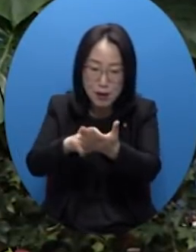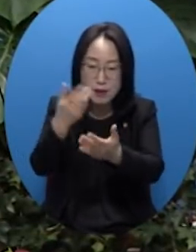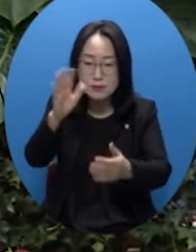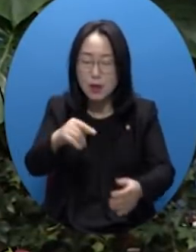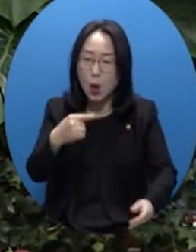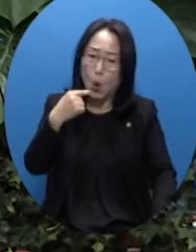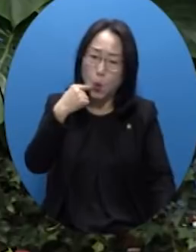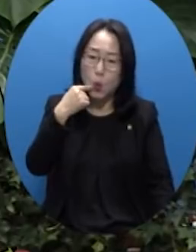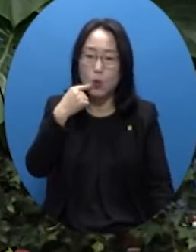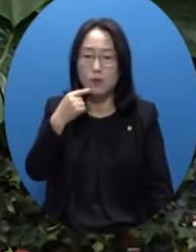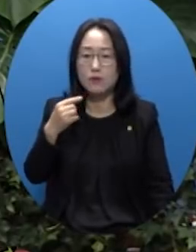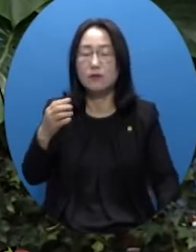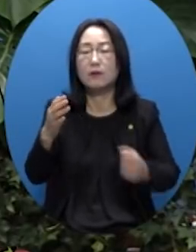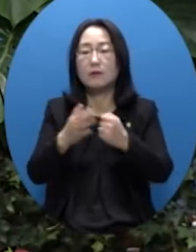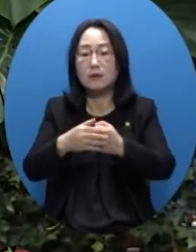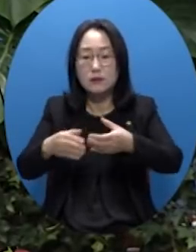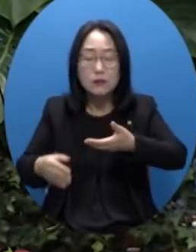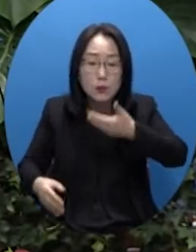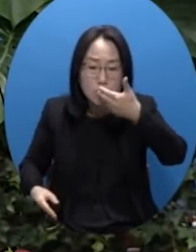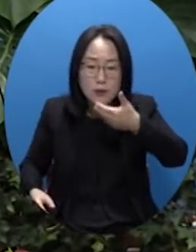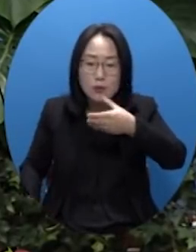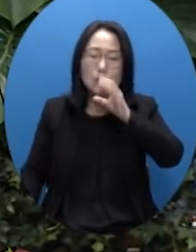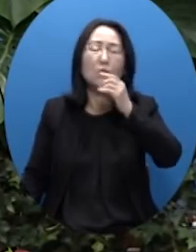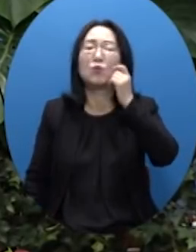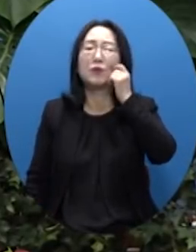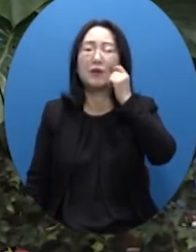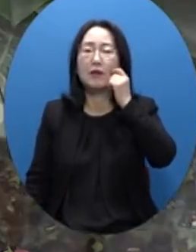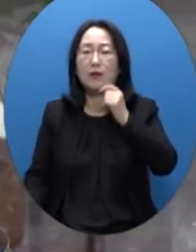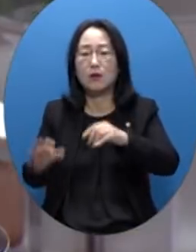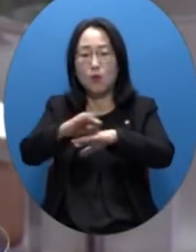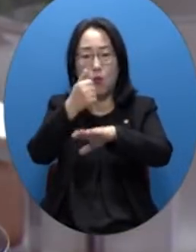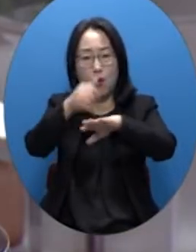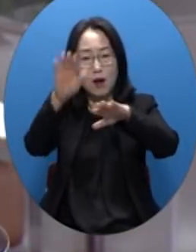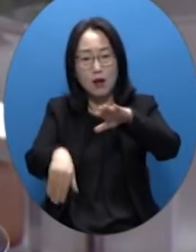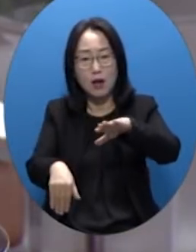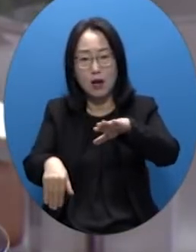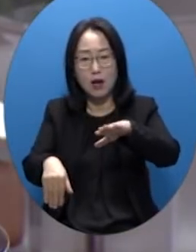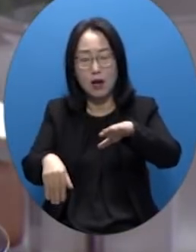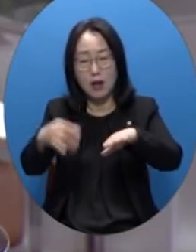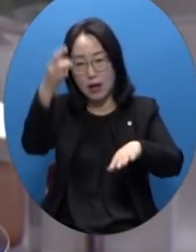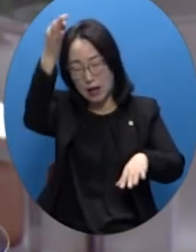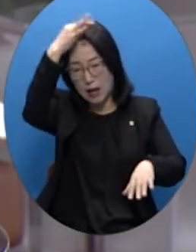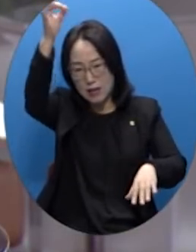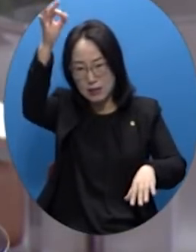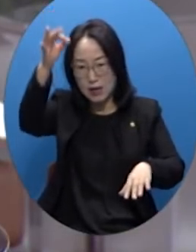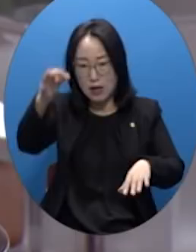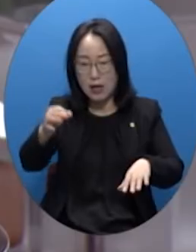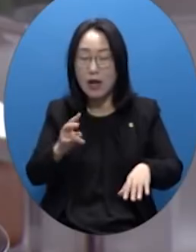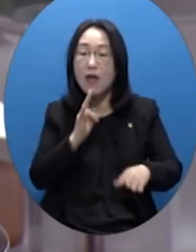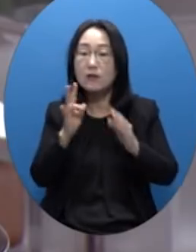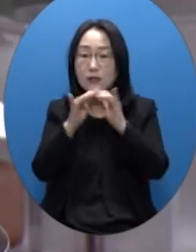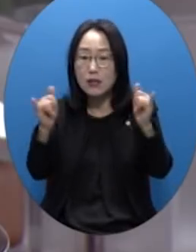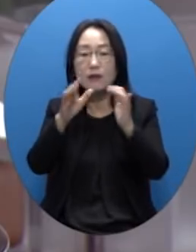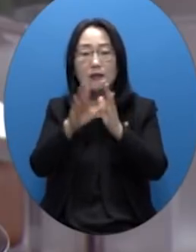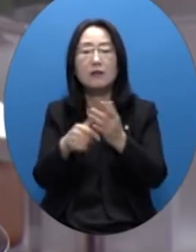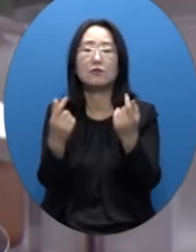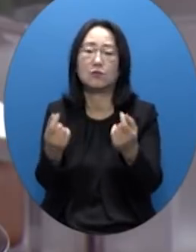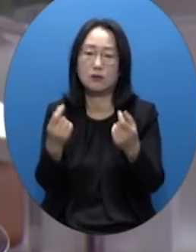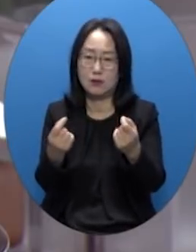물이 써서 마실 수가 없읍니다 열왕기하 보면 엘리사 시대에도 저들이